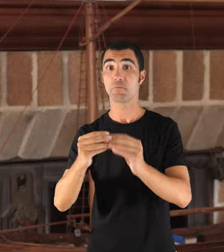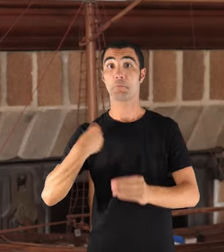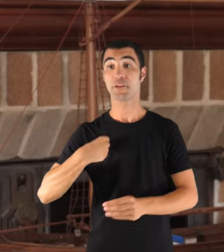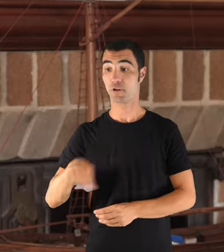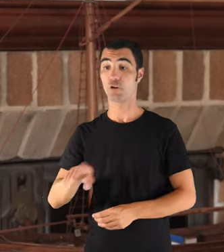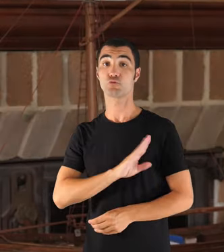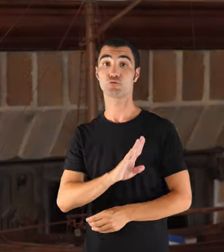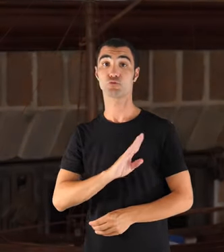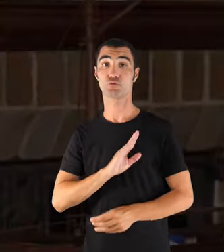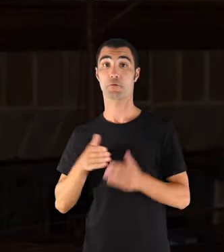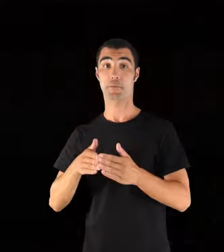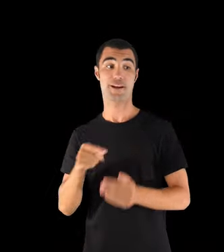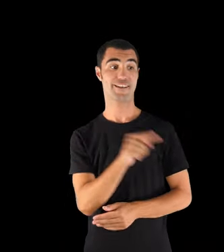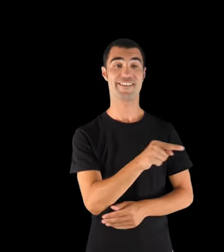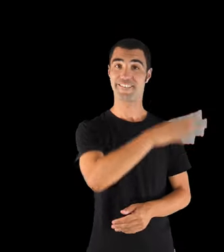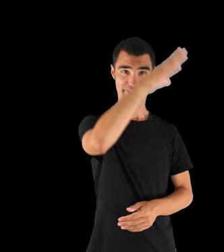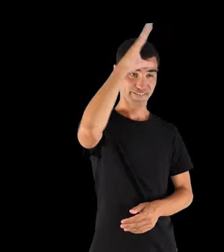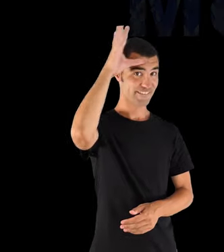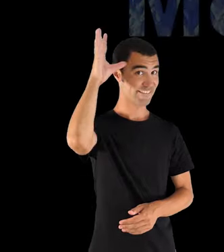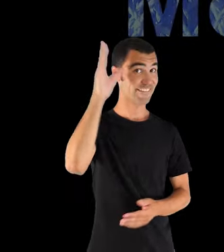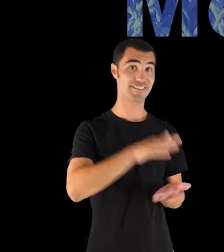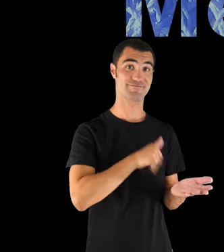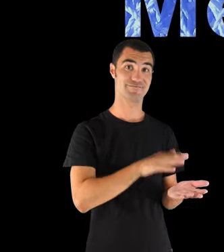les mateixes barques que ell tenia.